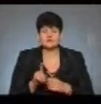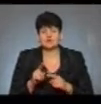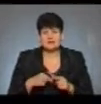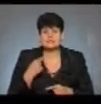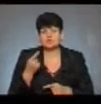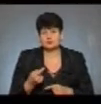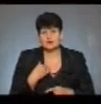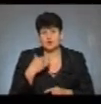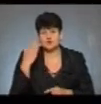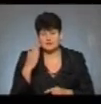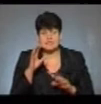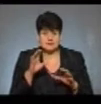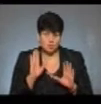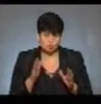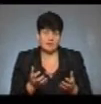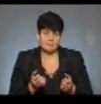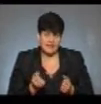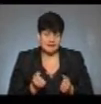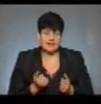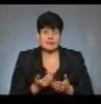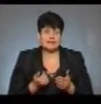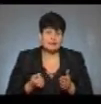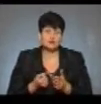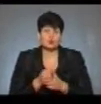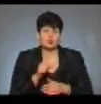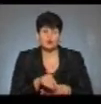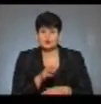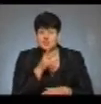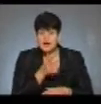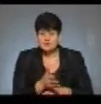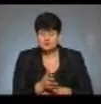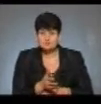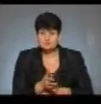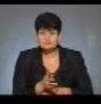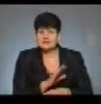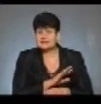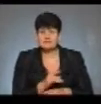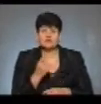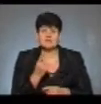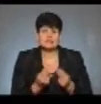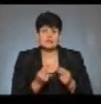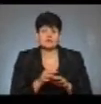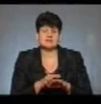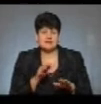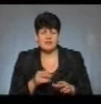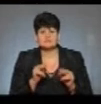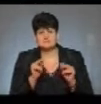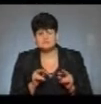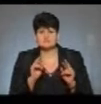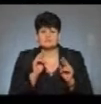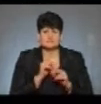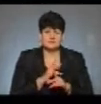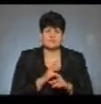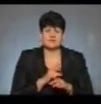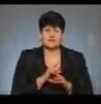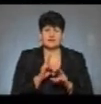наступне голосування закон буде прийнятий, але до того часу жоден ігровий зал, легальний, нелегальний, легального